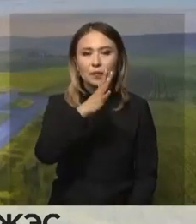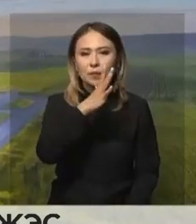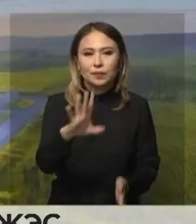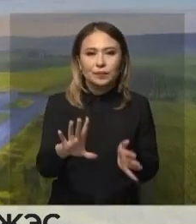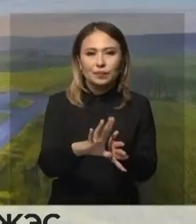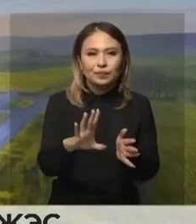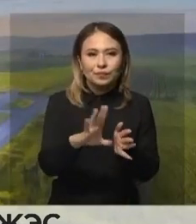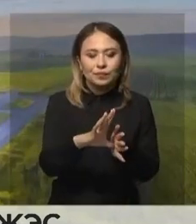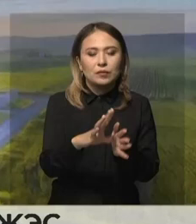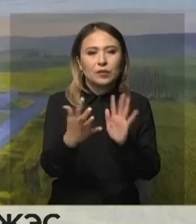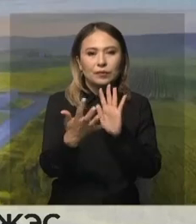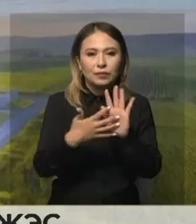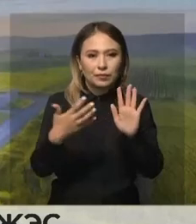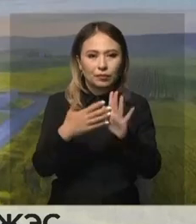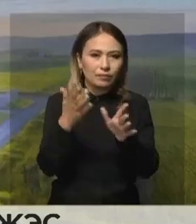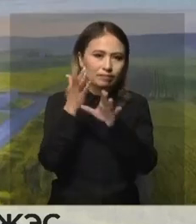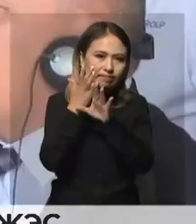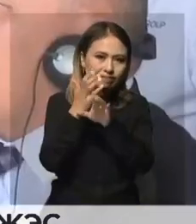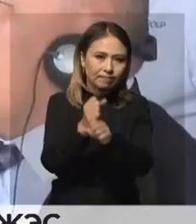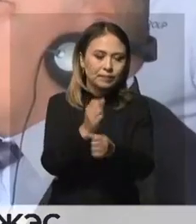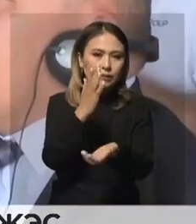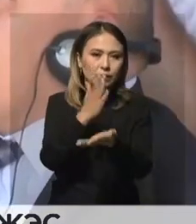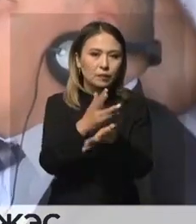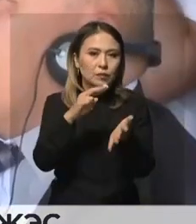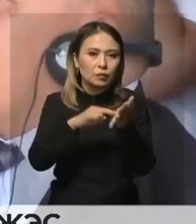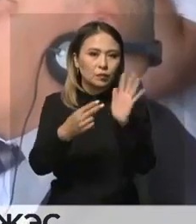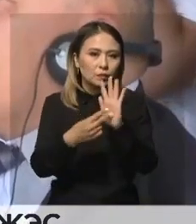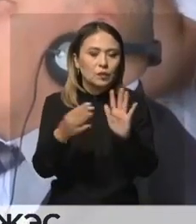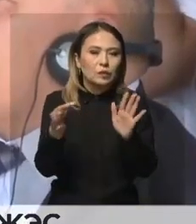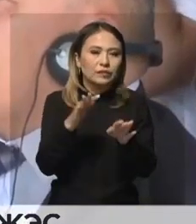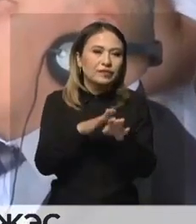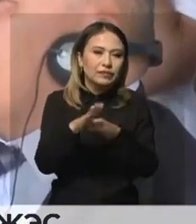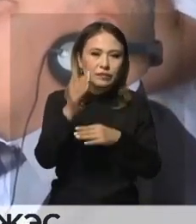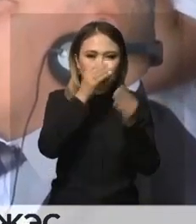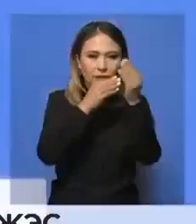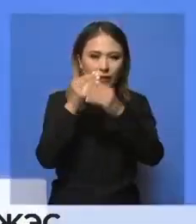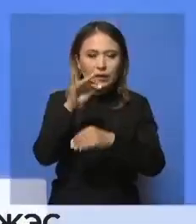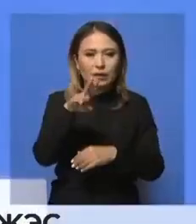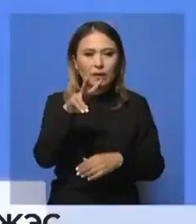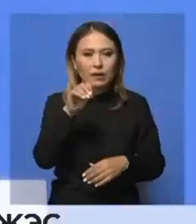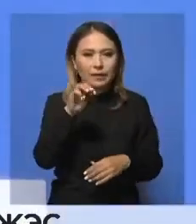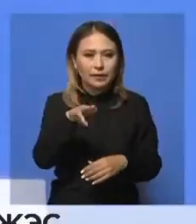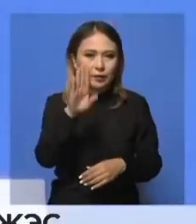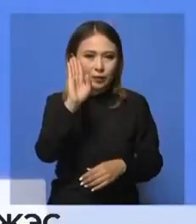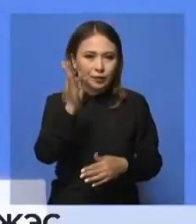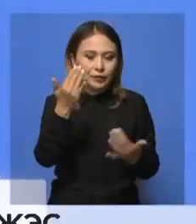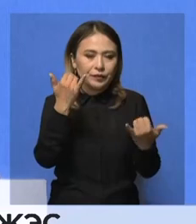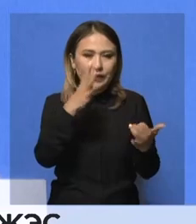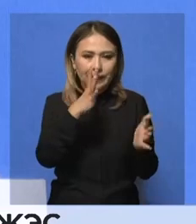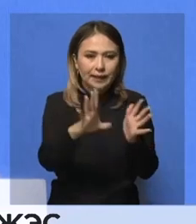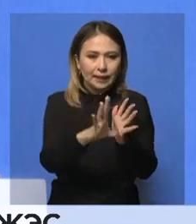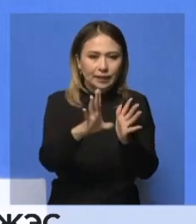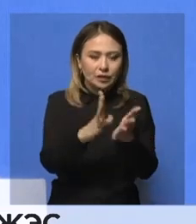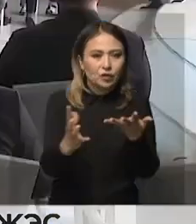электроэнергия тапшылығын азайтуына оң әсер етеді. Жобаны жүзеге асыру барысында жасанды интеллект қолданылады. Сонымен қатар электр